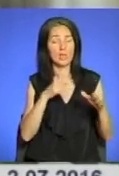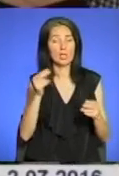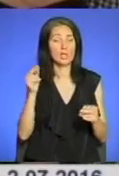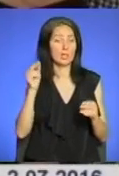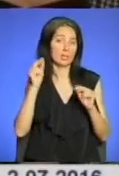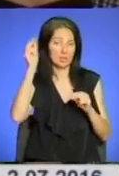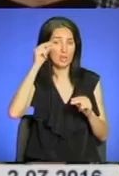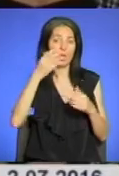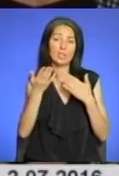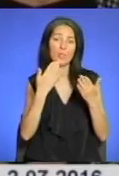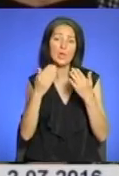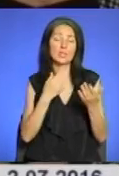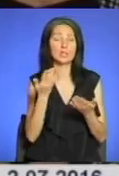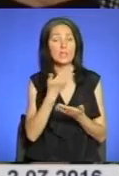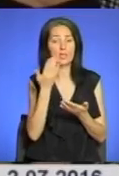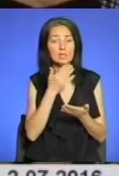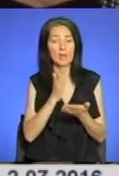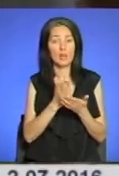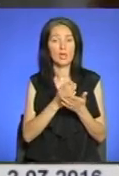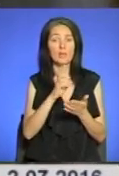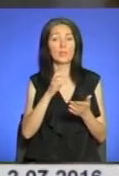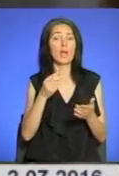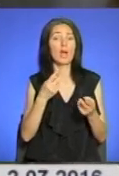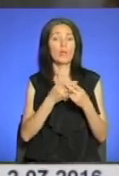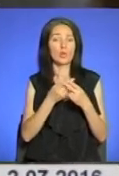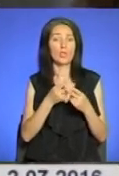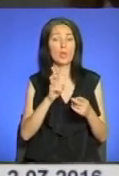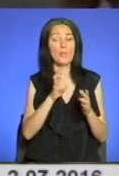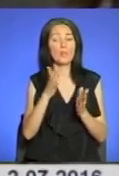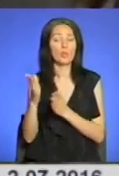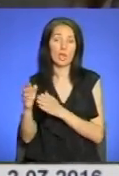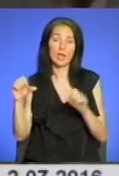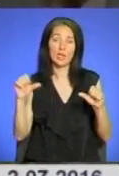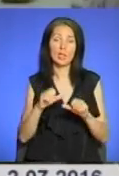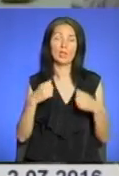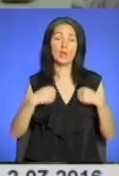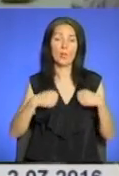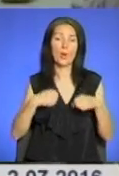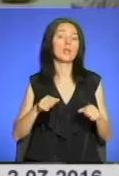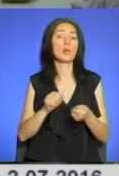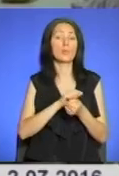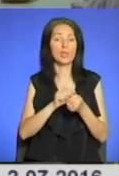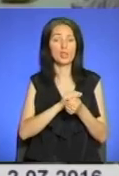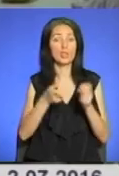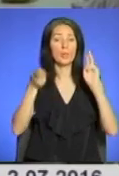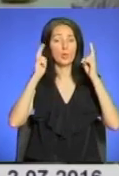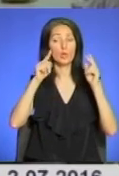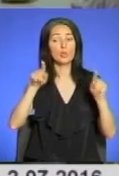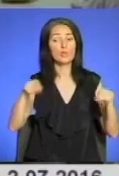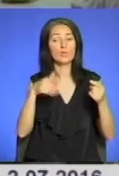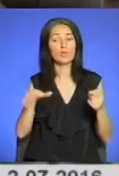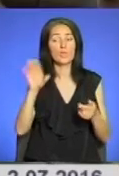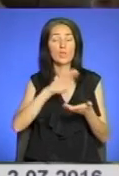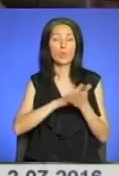лекції є у збараські виправ колонії бібліотека їдальня баня прачична перукарня тут створені усі умови для